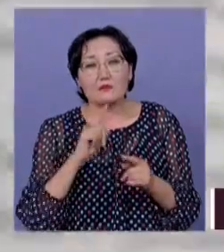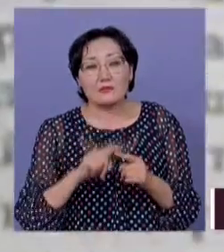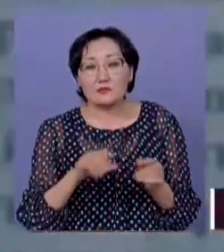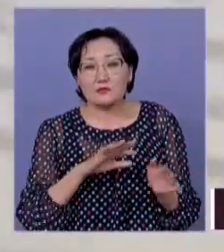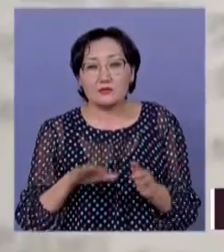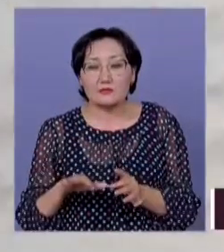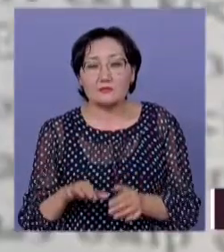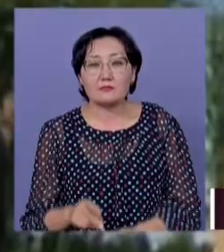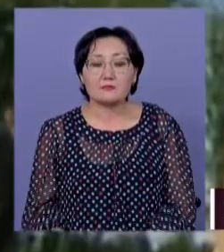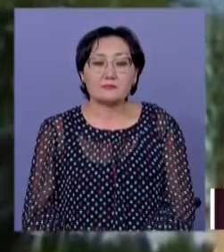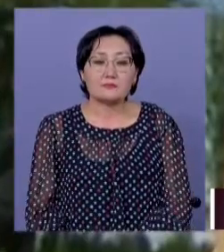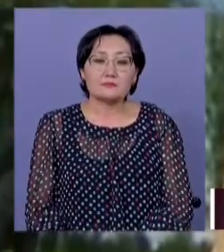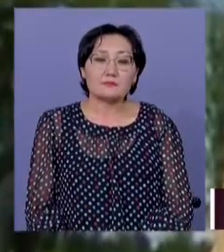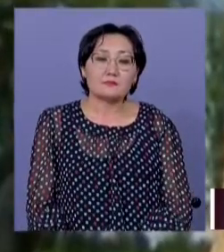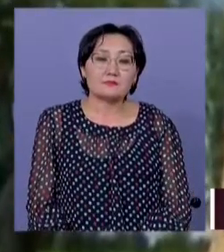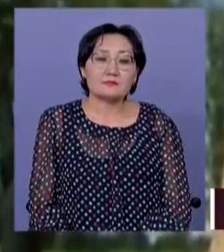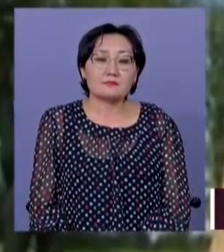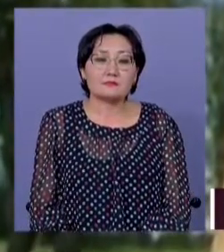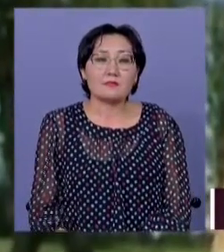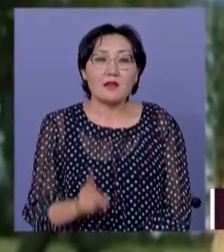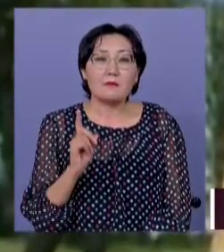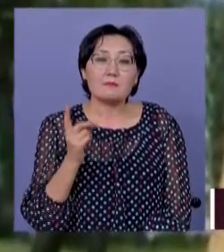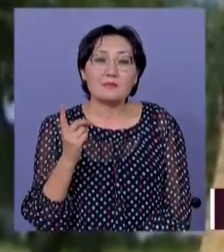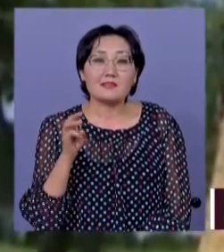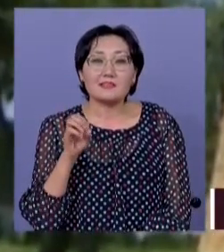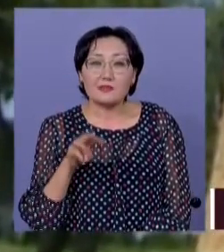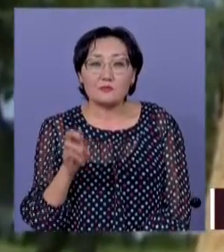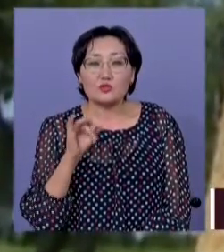кем дүние. Жоқ, бір кем дүние.